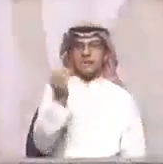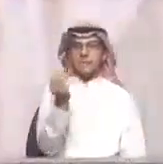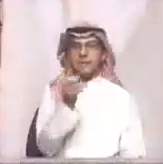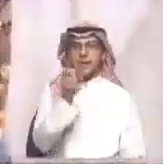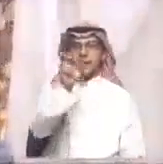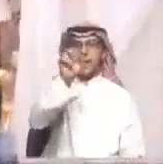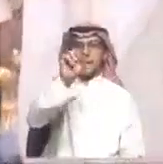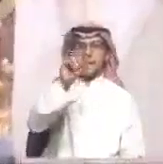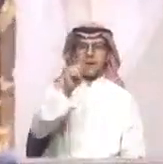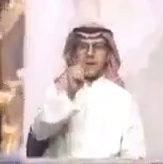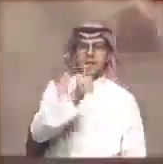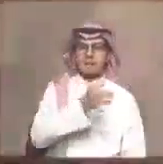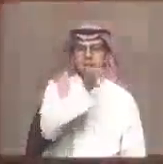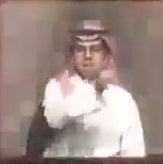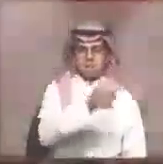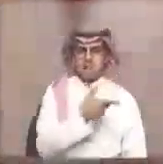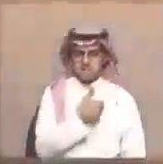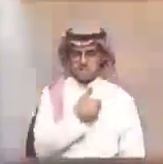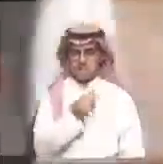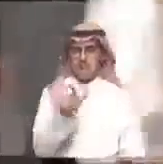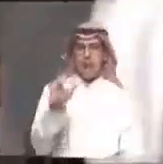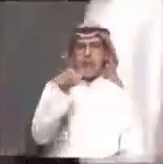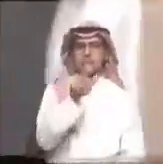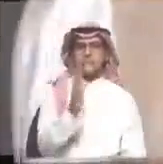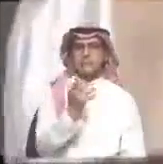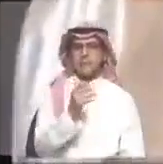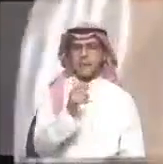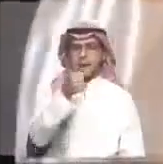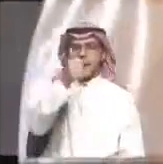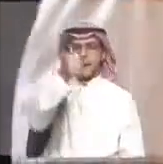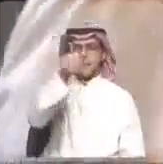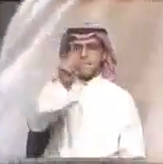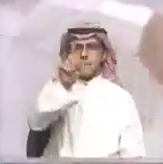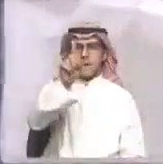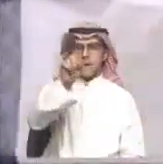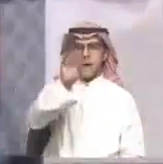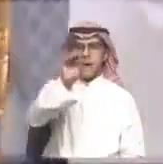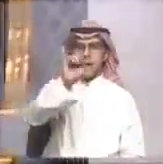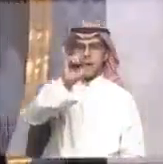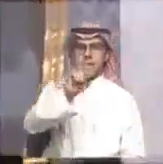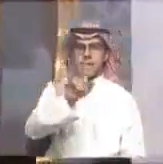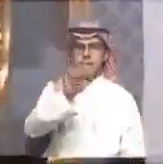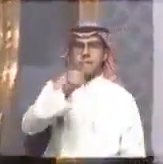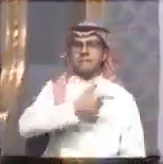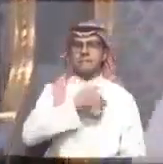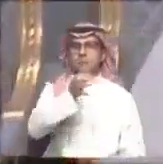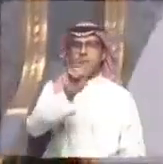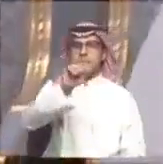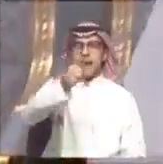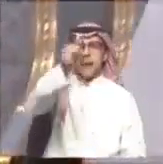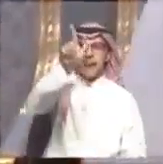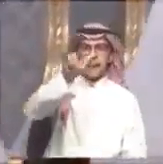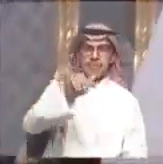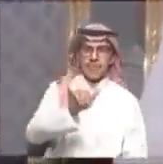جمهورية القمر المتحدة، وفخامة الرئيس إبراهيم بوبكر كيتا رئيس جمهورية مالي، وفخامة الرئيس إيسوفو